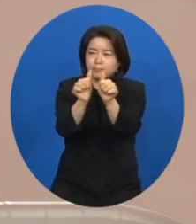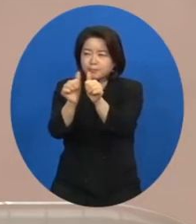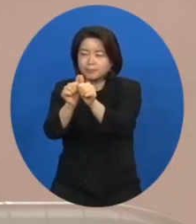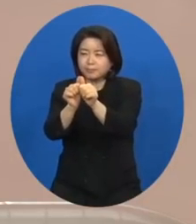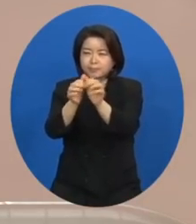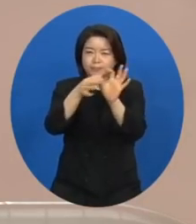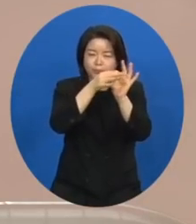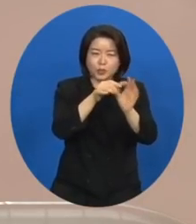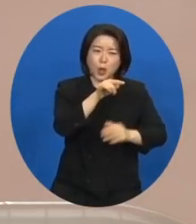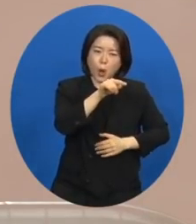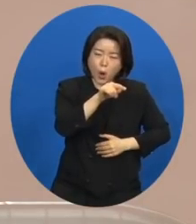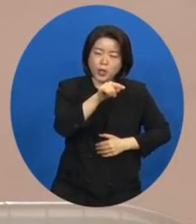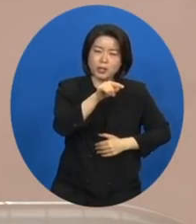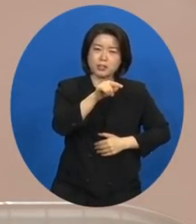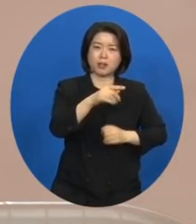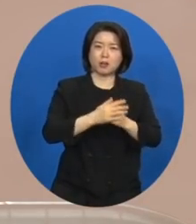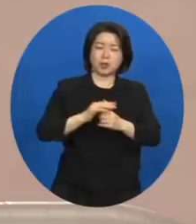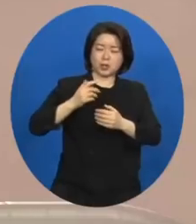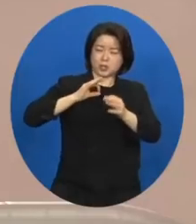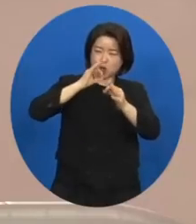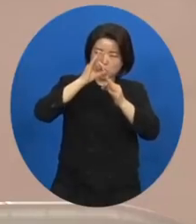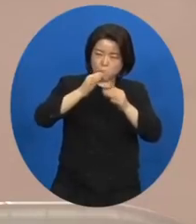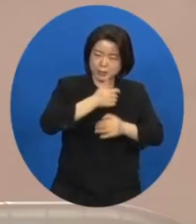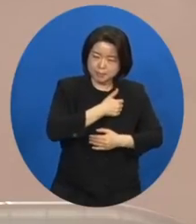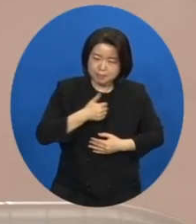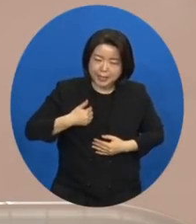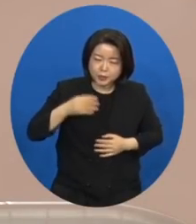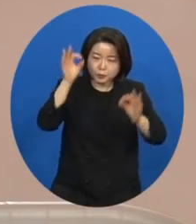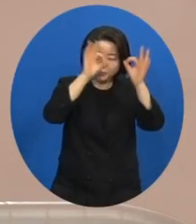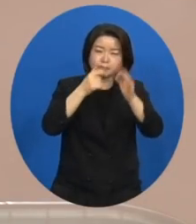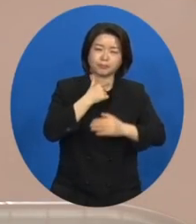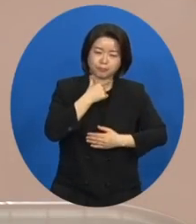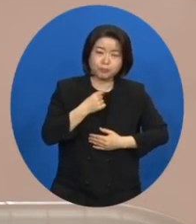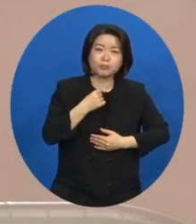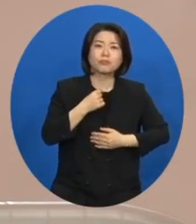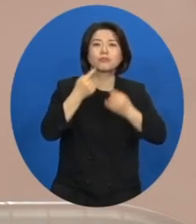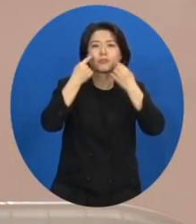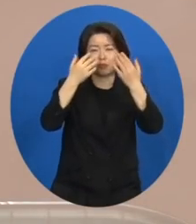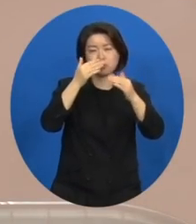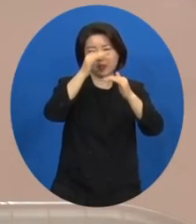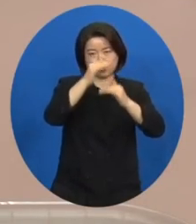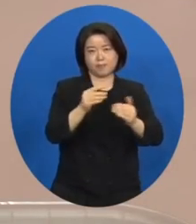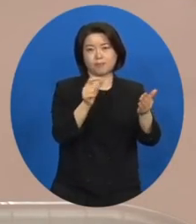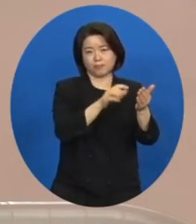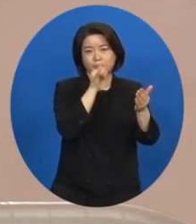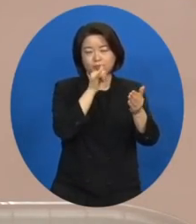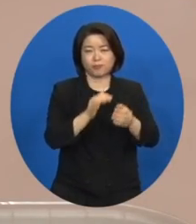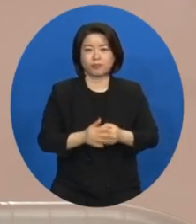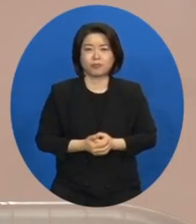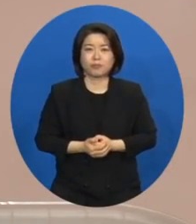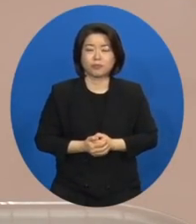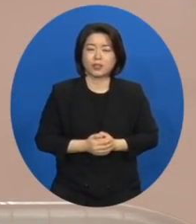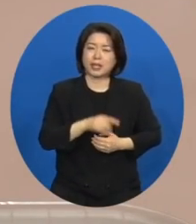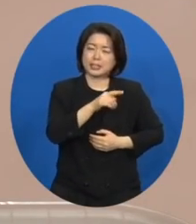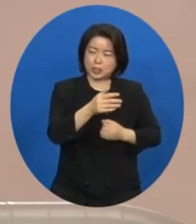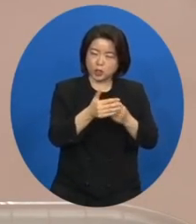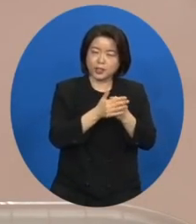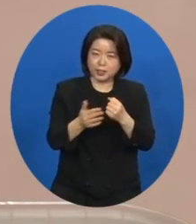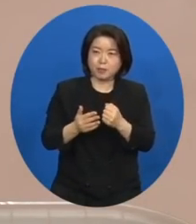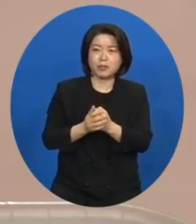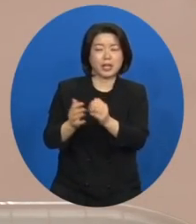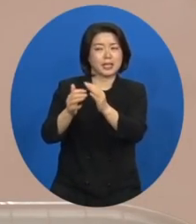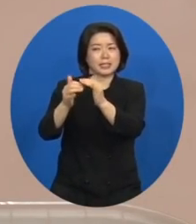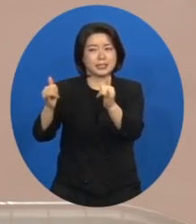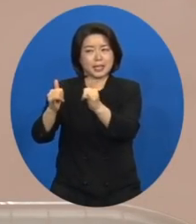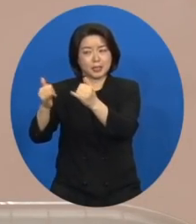몸 가 영원한 만족을 찾으려 했다는 것은 분명한 사실이죠 그리고 아 그렇다 보니까 사람들의